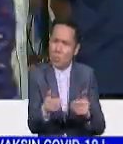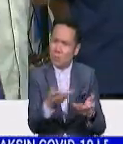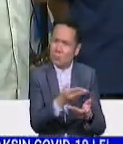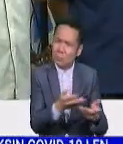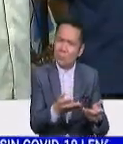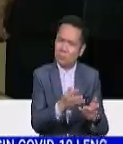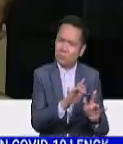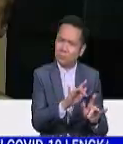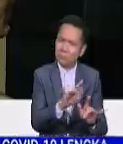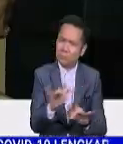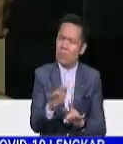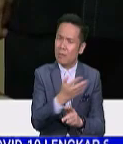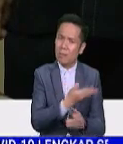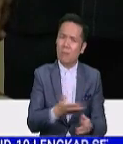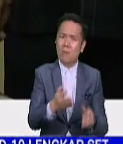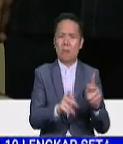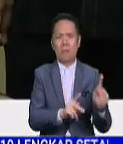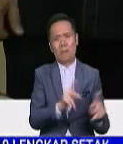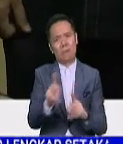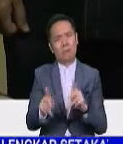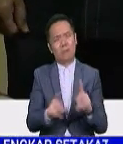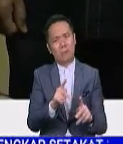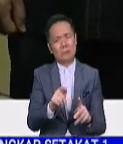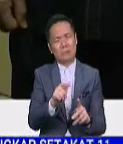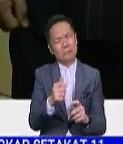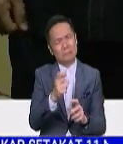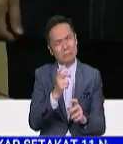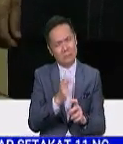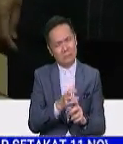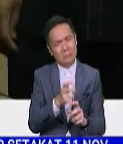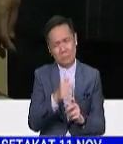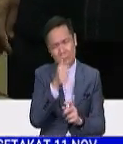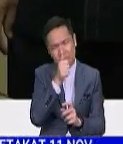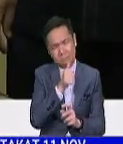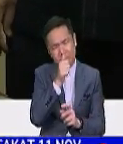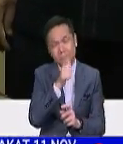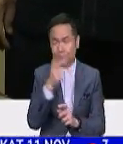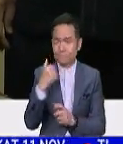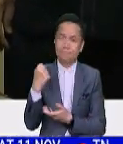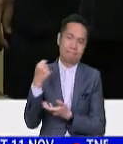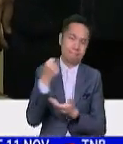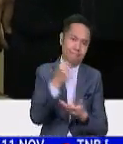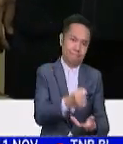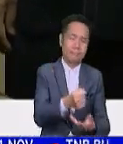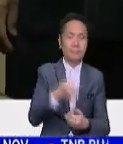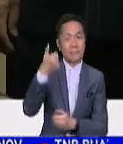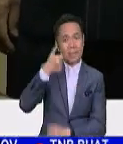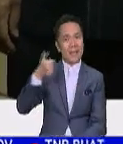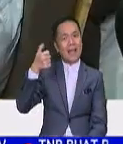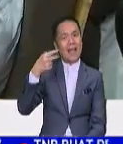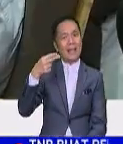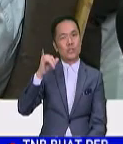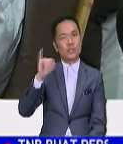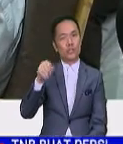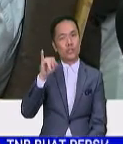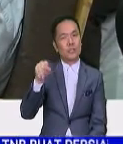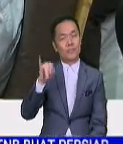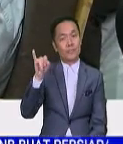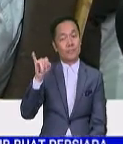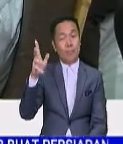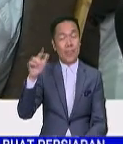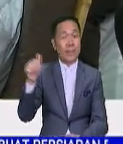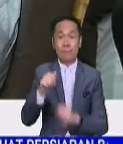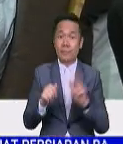berkaitan dengan kesusahan mereka jatuh Haji turut mengumkan peruntukan sebanyak